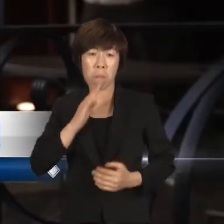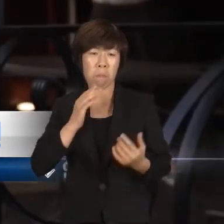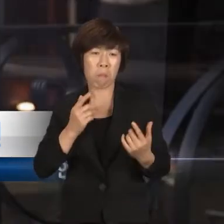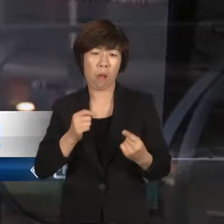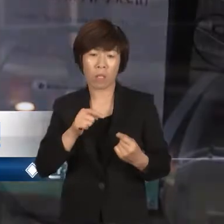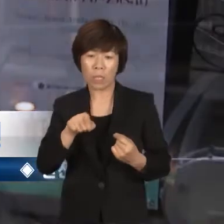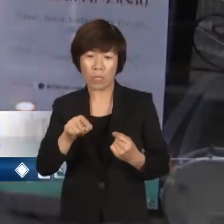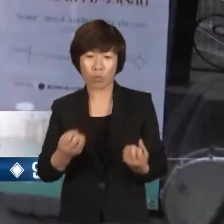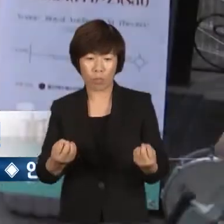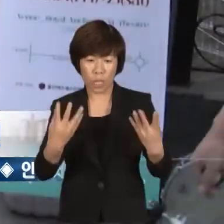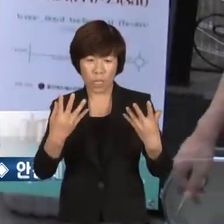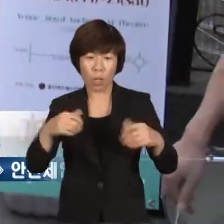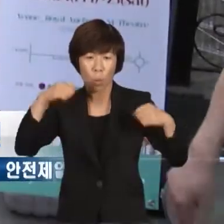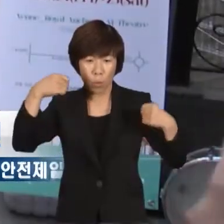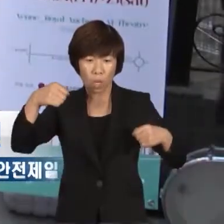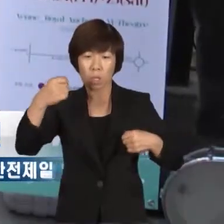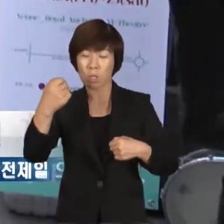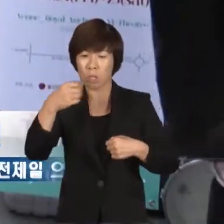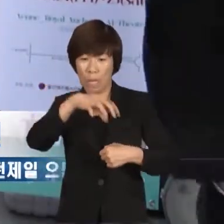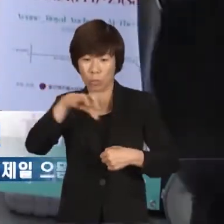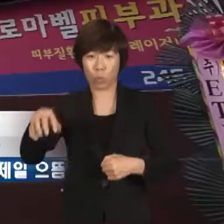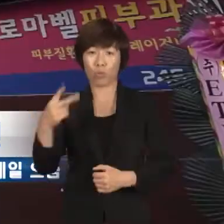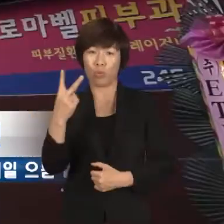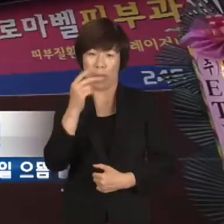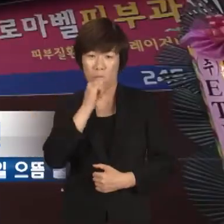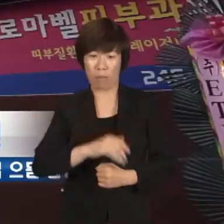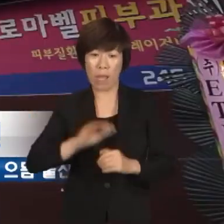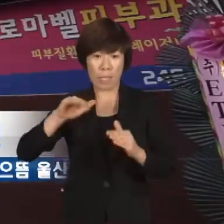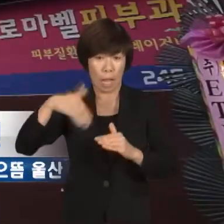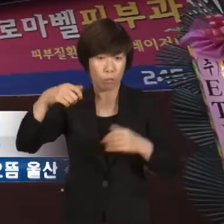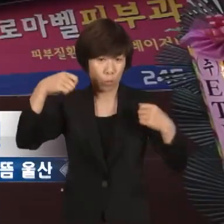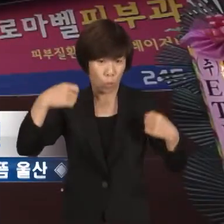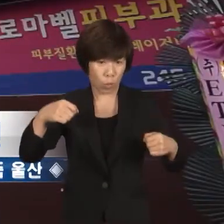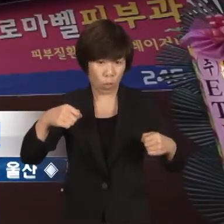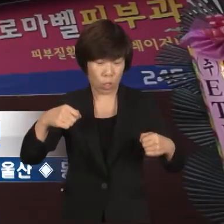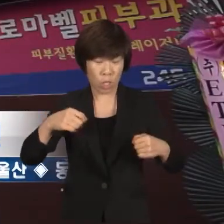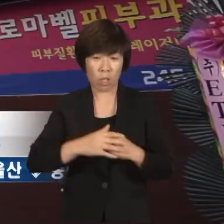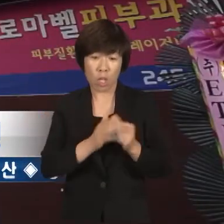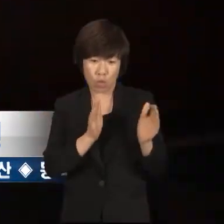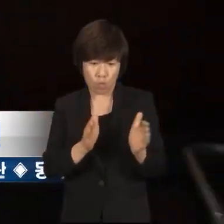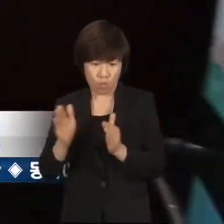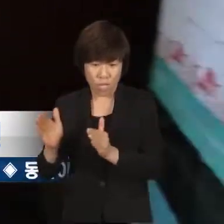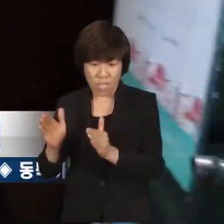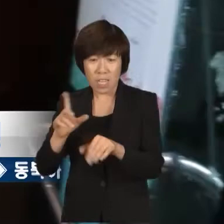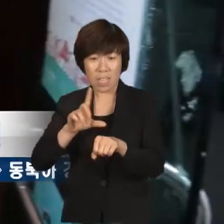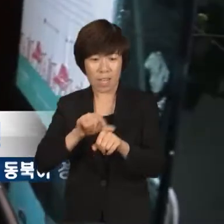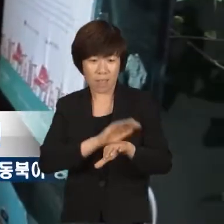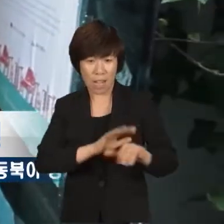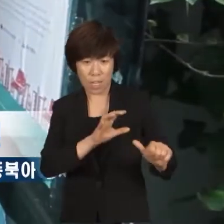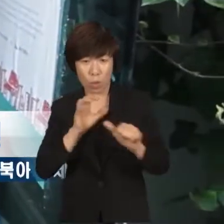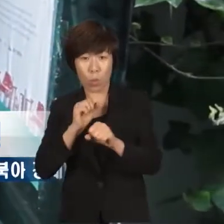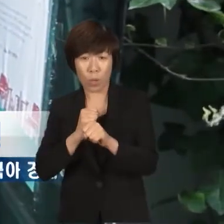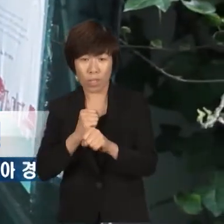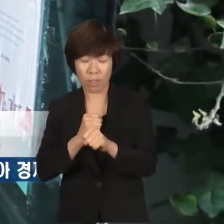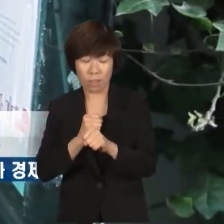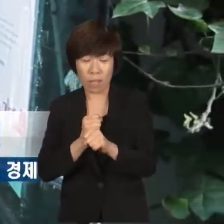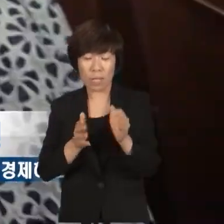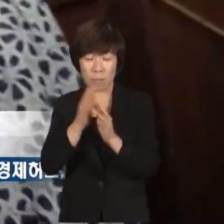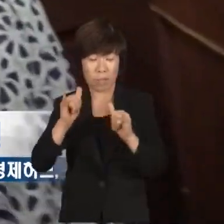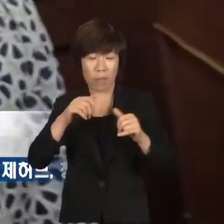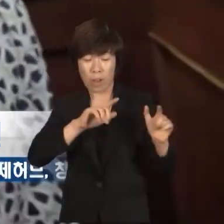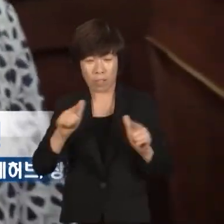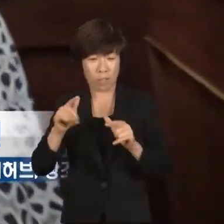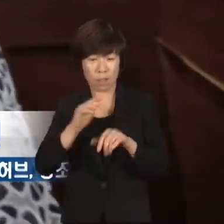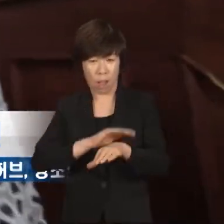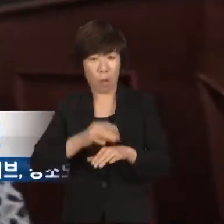네, 이번 축제는 두 개의 공연장에서 열렸는데요. 다음 공연을 준비하는 시간조차도 잘 활용해 시민들에게